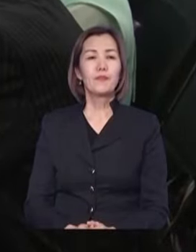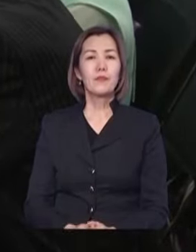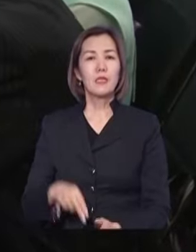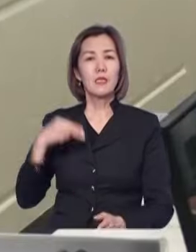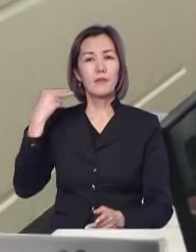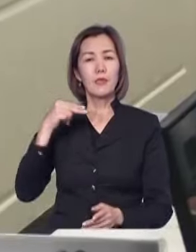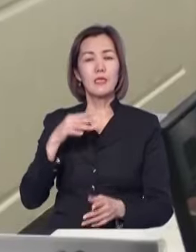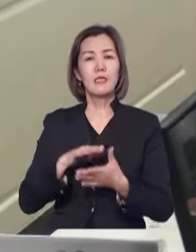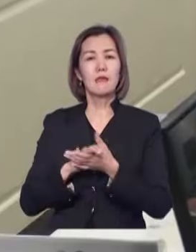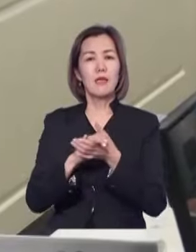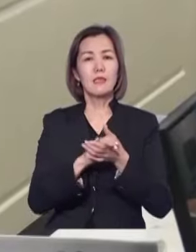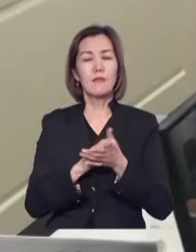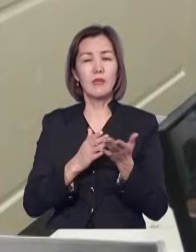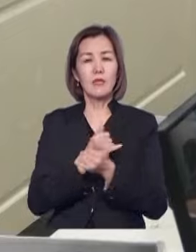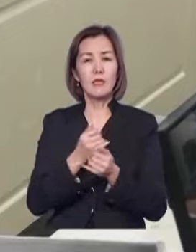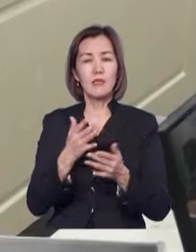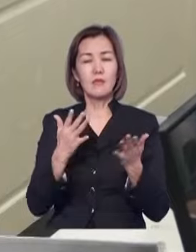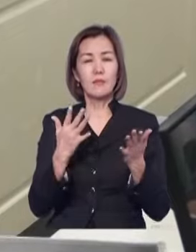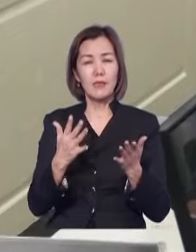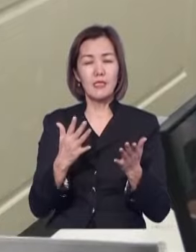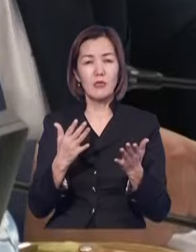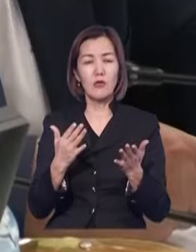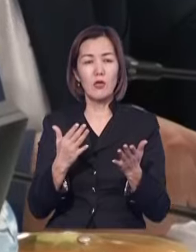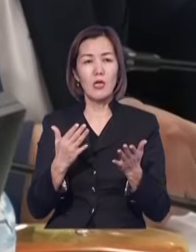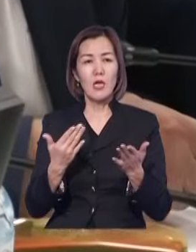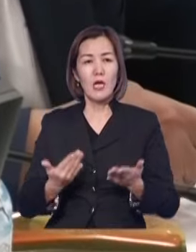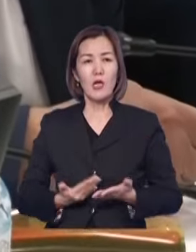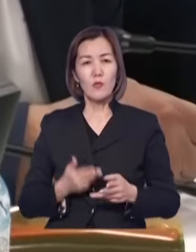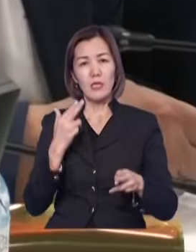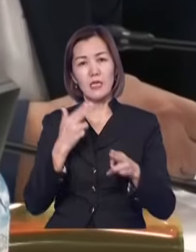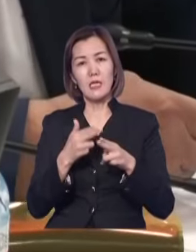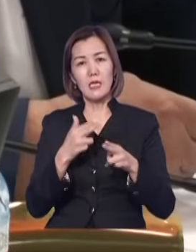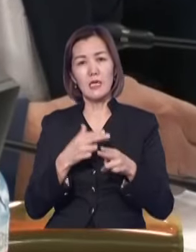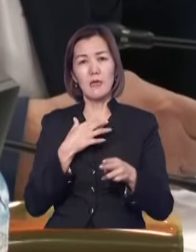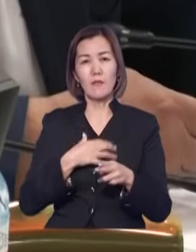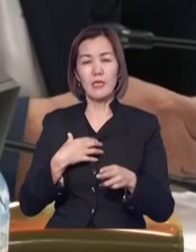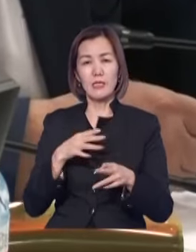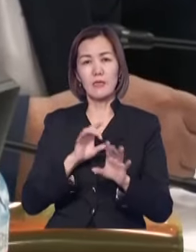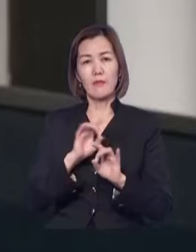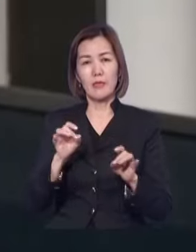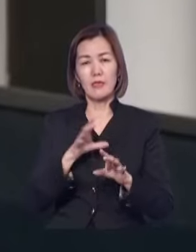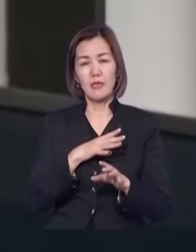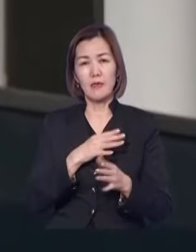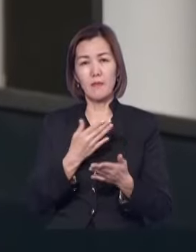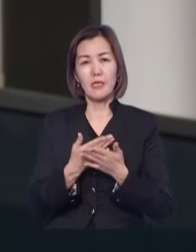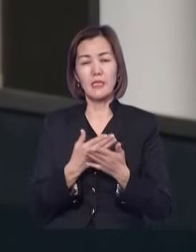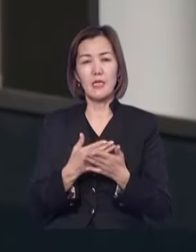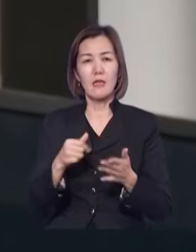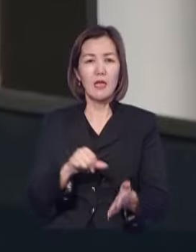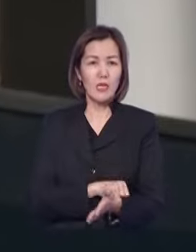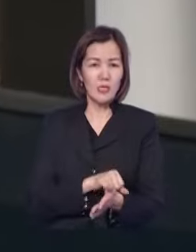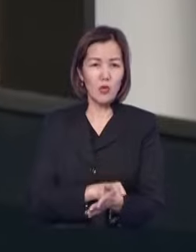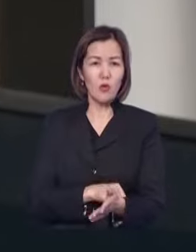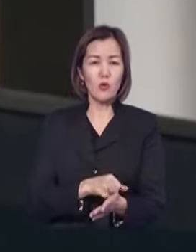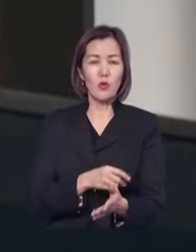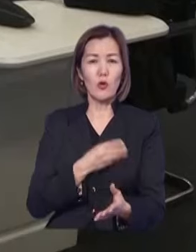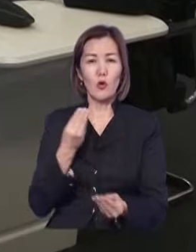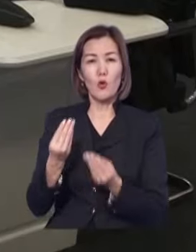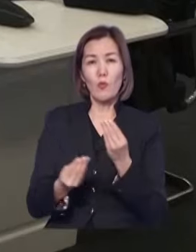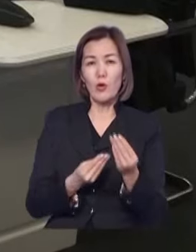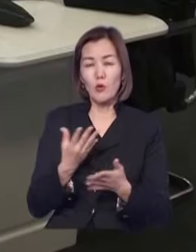Президент ассамблеяның қызметі 5 түрлі әлеуметтік кедергілерге қарсы күресте де маңызды деп рөл атқаратынын атап өтті. Мәселен, нашақорлық,